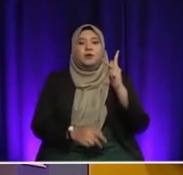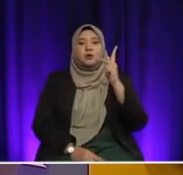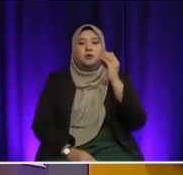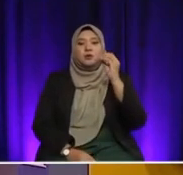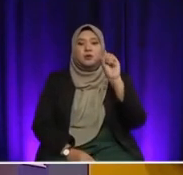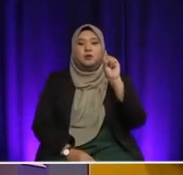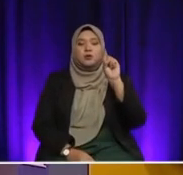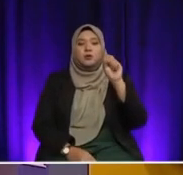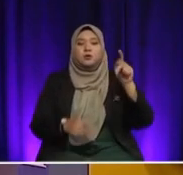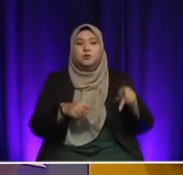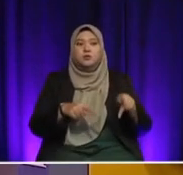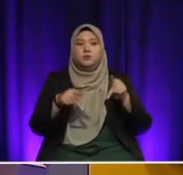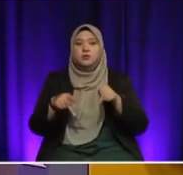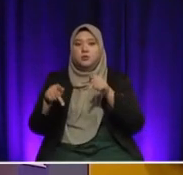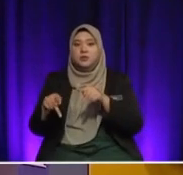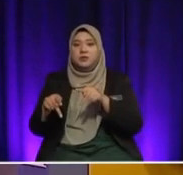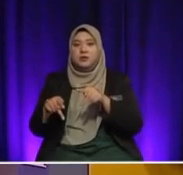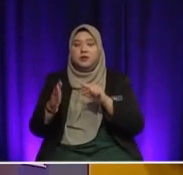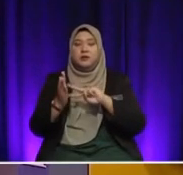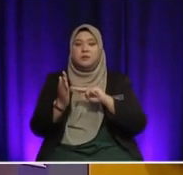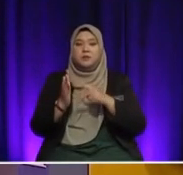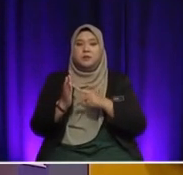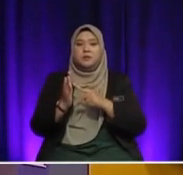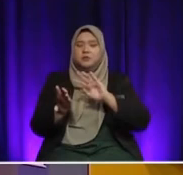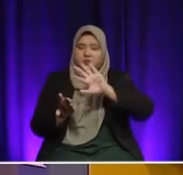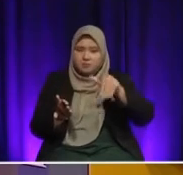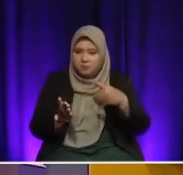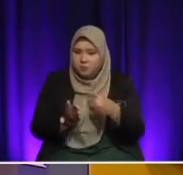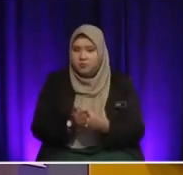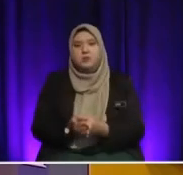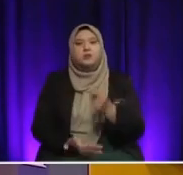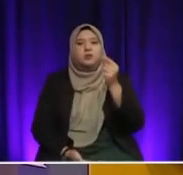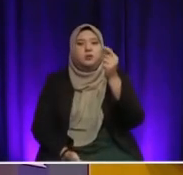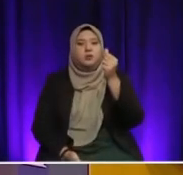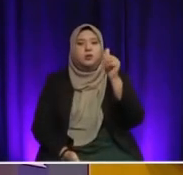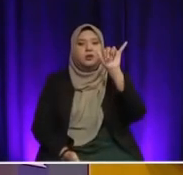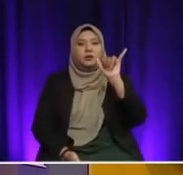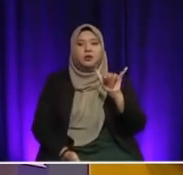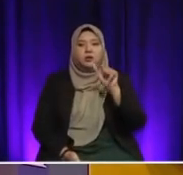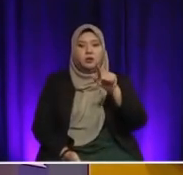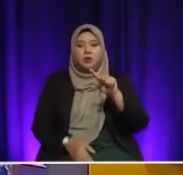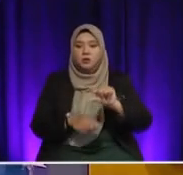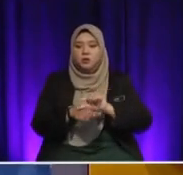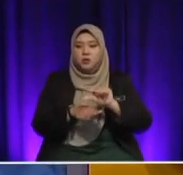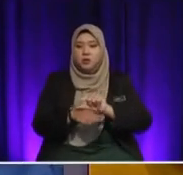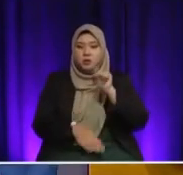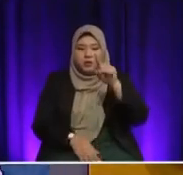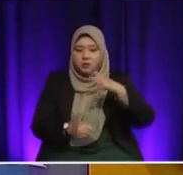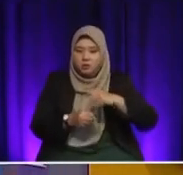inilah dia kos projek. Kita tambahkan semua. Tambah tiga-tiga ni dapat kos